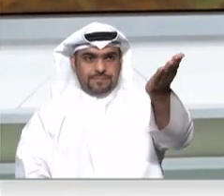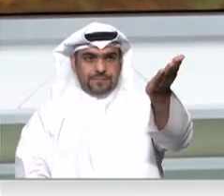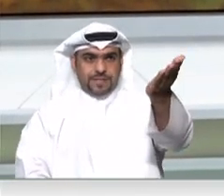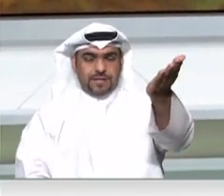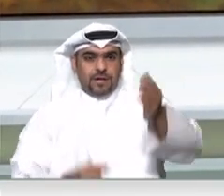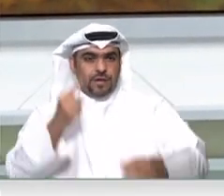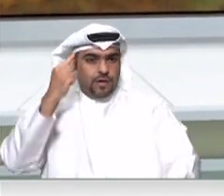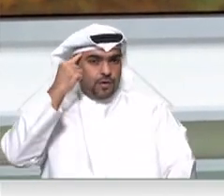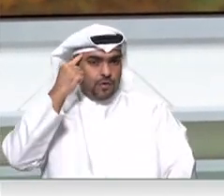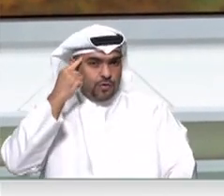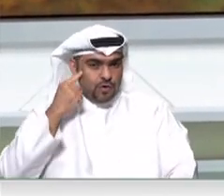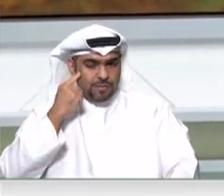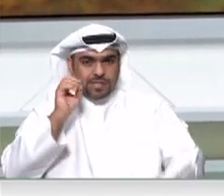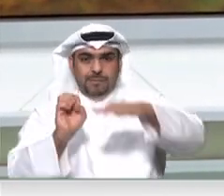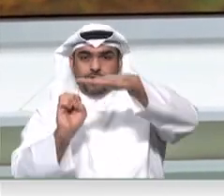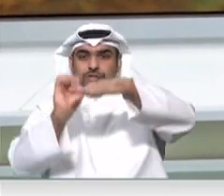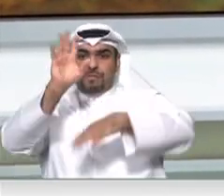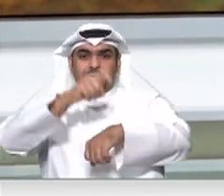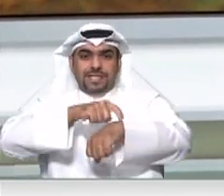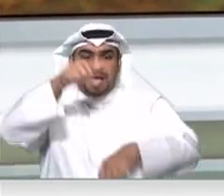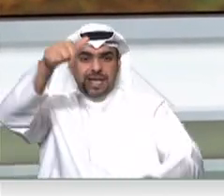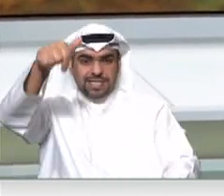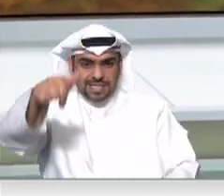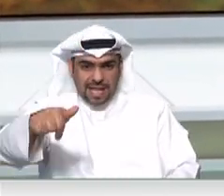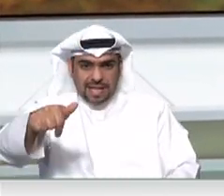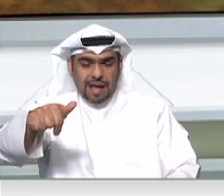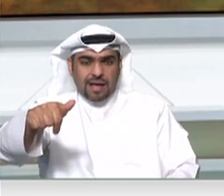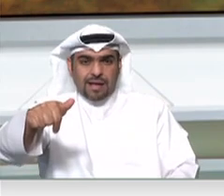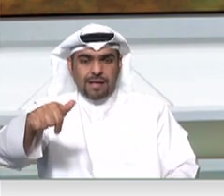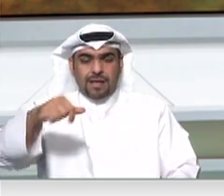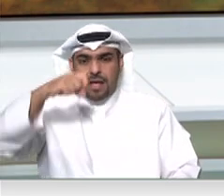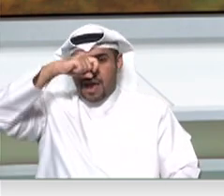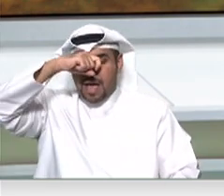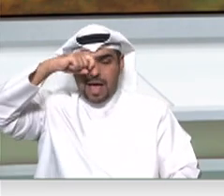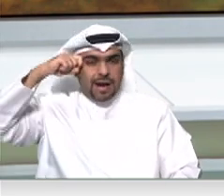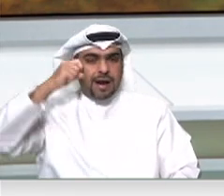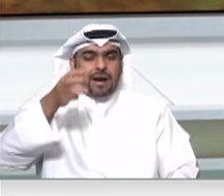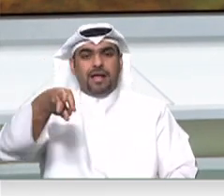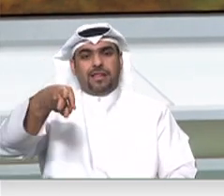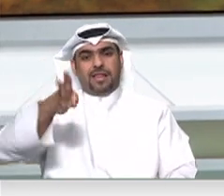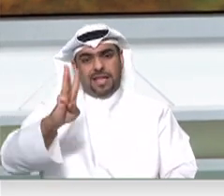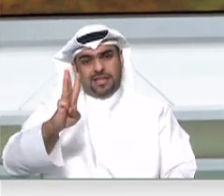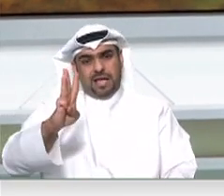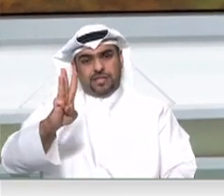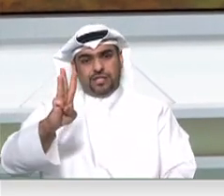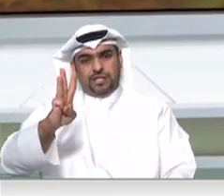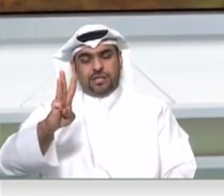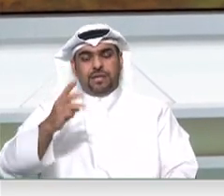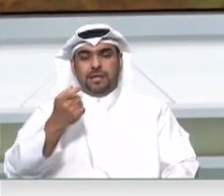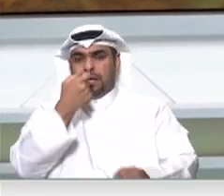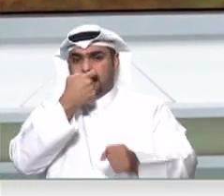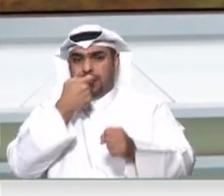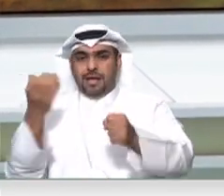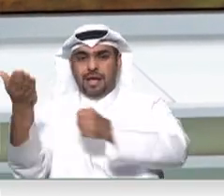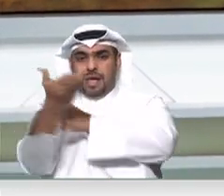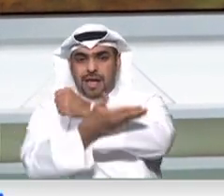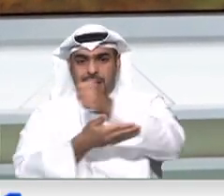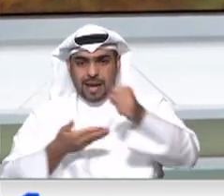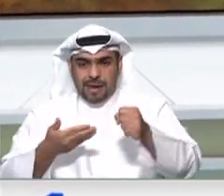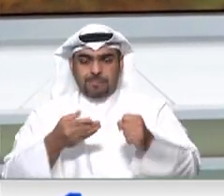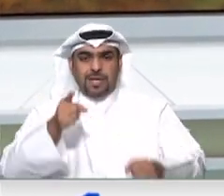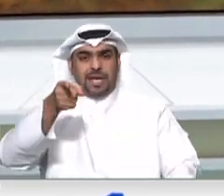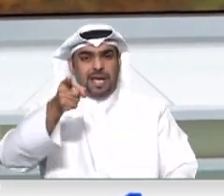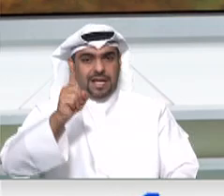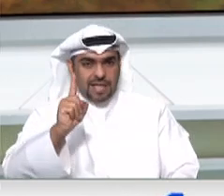يوم السبت إن شاء الله درجات الحرارة الصغرى 13 درجة مئوية، مدينة الكويت العبدلي 11 درجة مئوية،